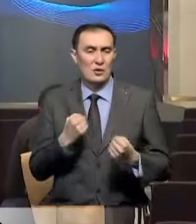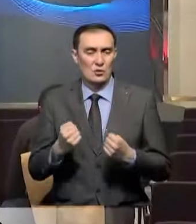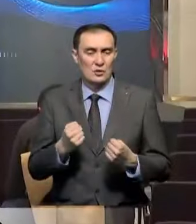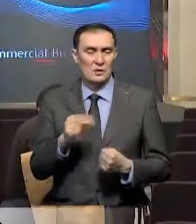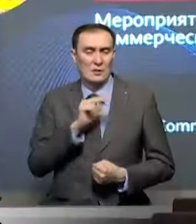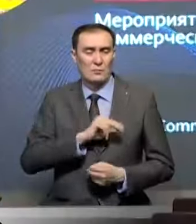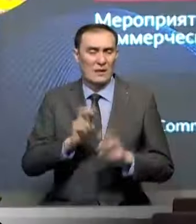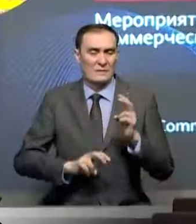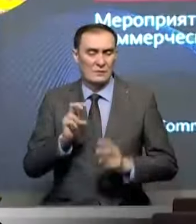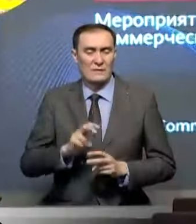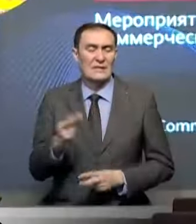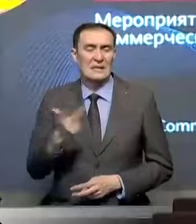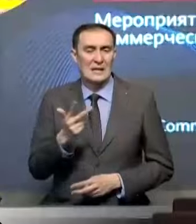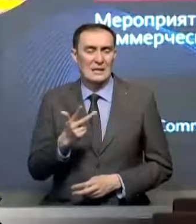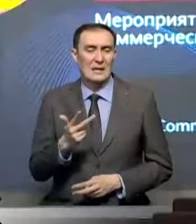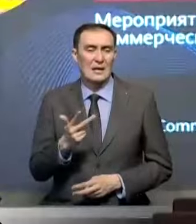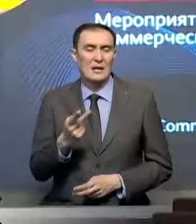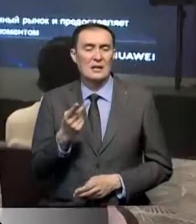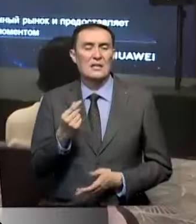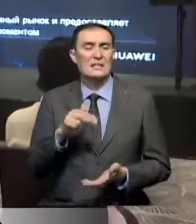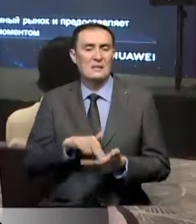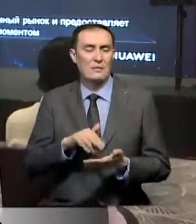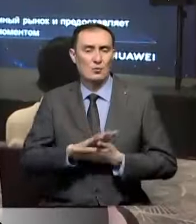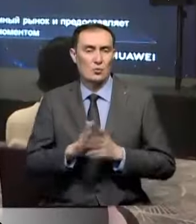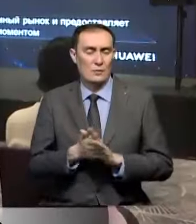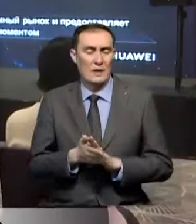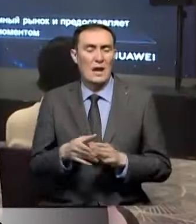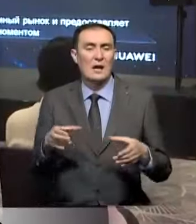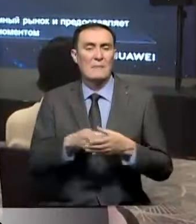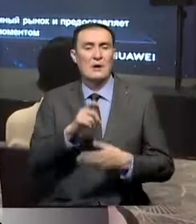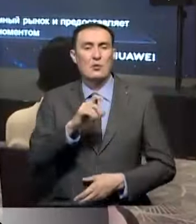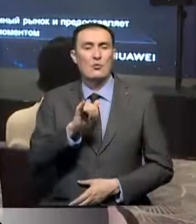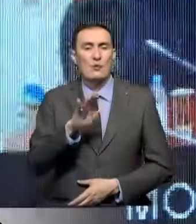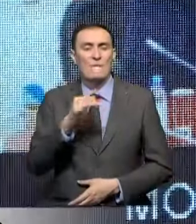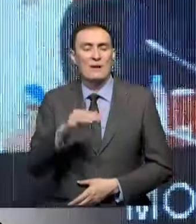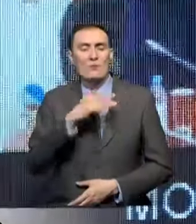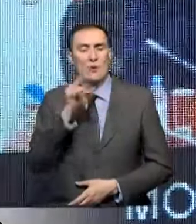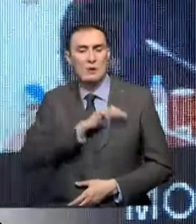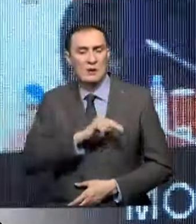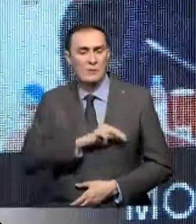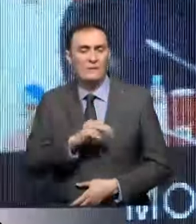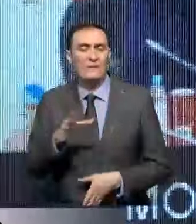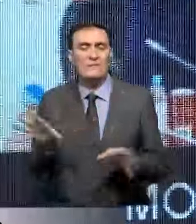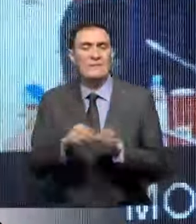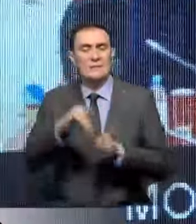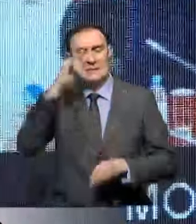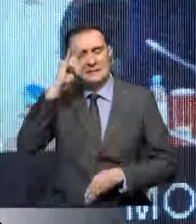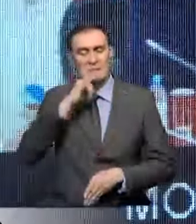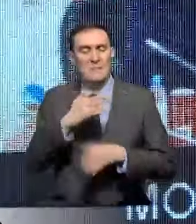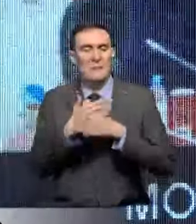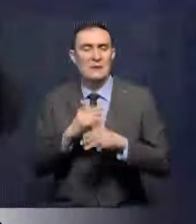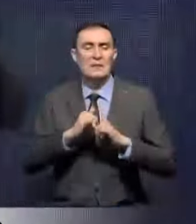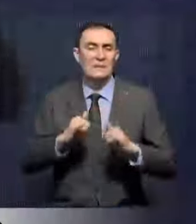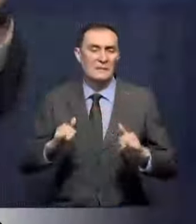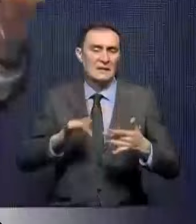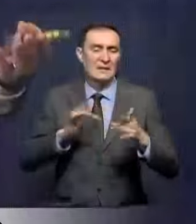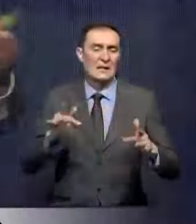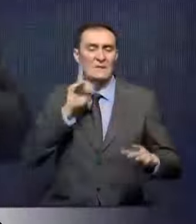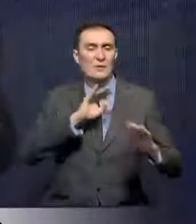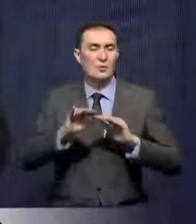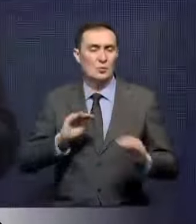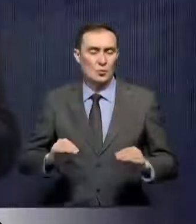производства и третье - это новой устро компания Huawei уже много лет сотрудничает с Казахстаном помогая развивать цифровую